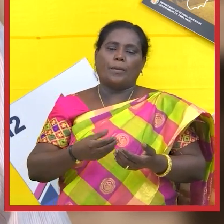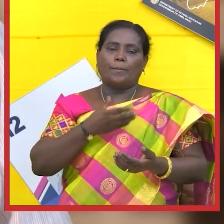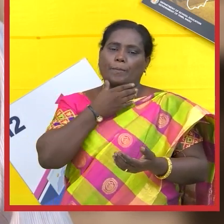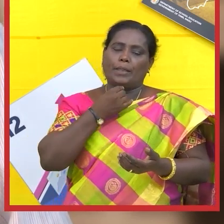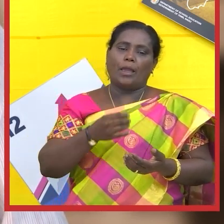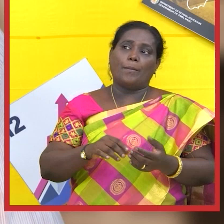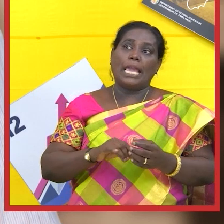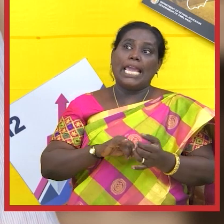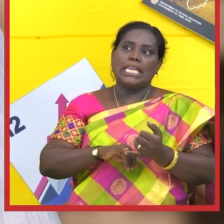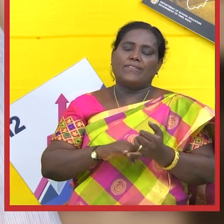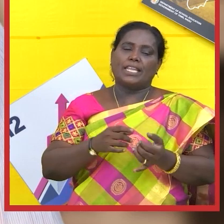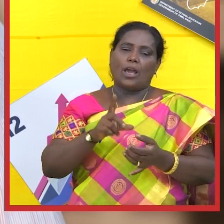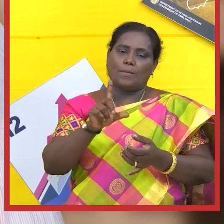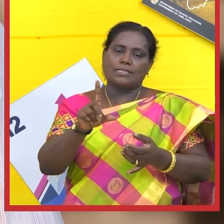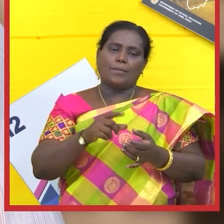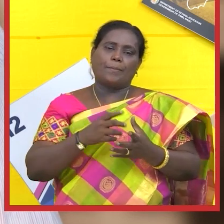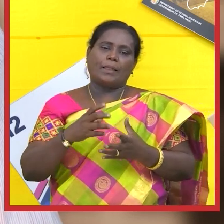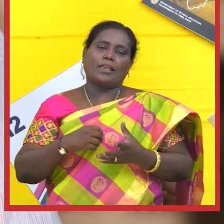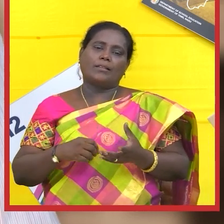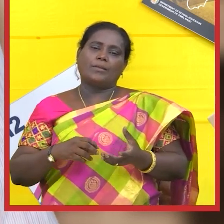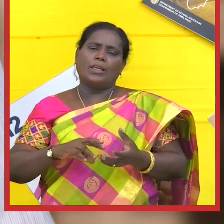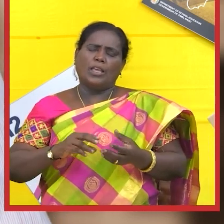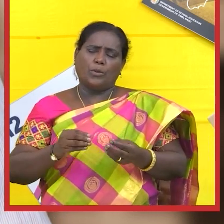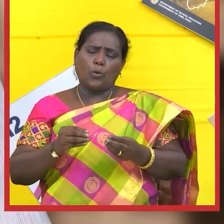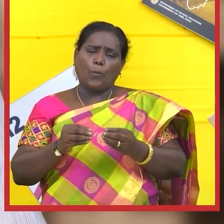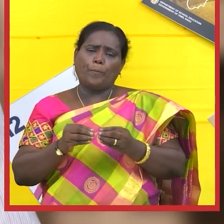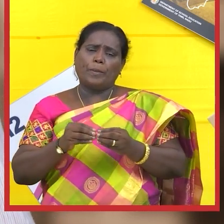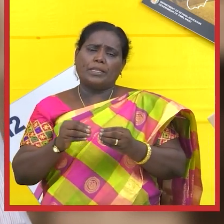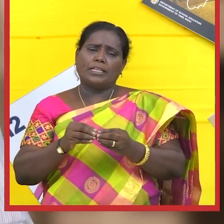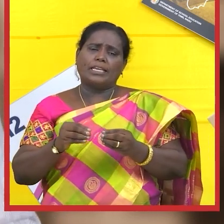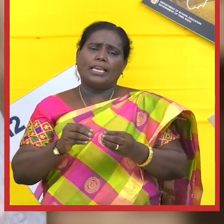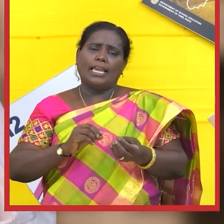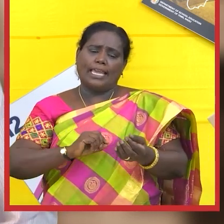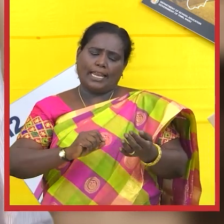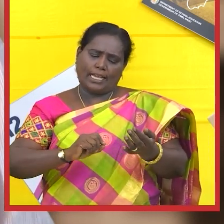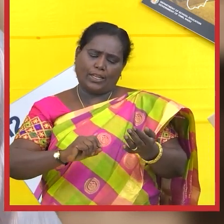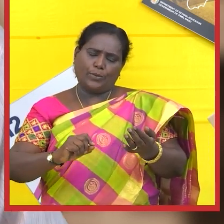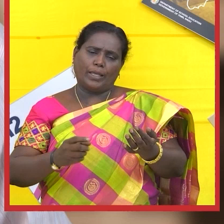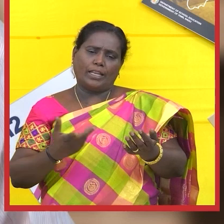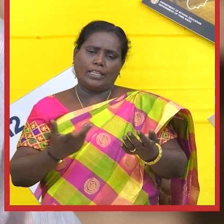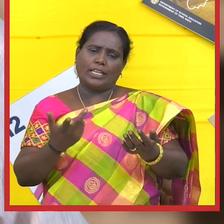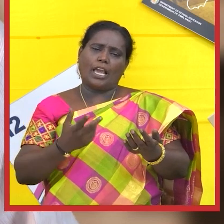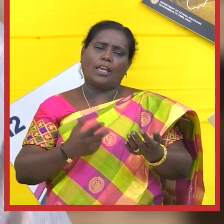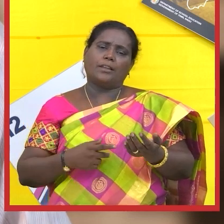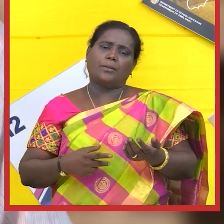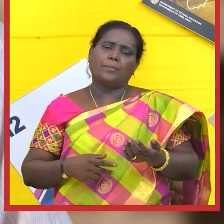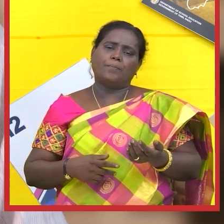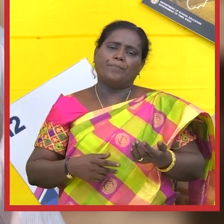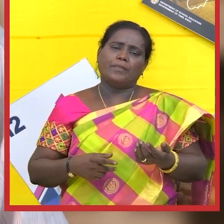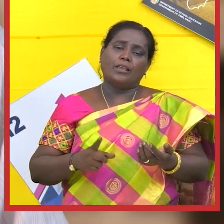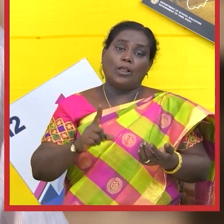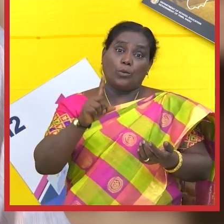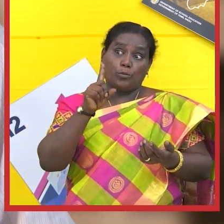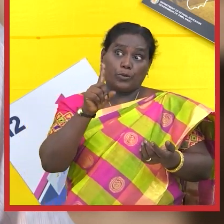நீங்கள் பதிலாக சொல்லலாம். இது மாதிரி ஒவ்வொரு நிறைய ஒப்பீட்டு இலக்கணம் என்ற நூலை எழுதியவர் யார் என்று சொன்னால் ராபர்ட் கால்டுவெல் என்று சொல்லலாம். முதல் அச்சு